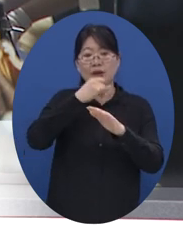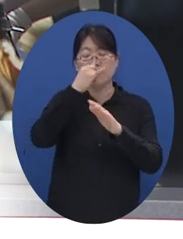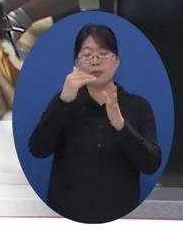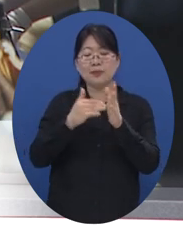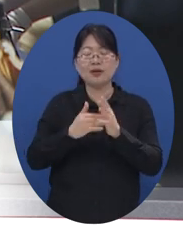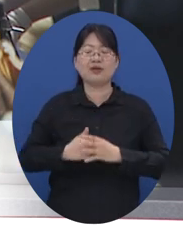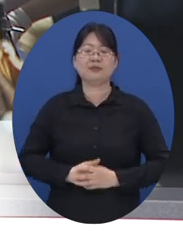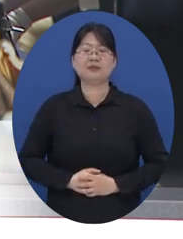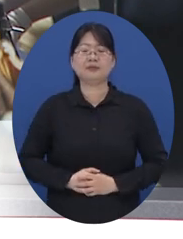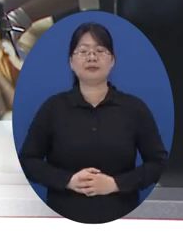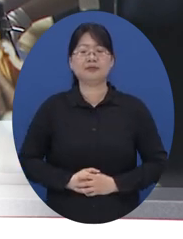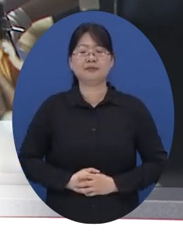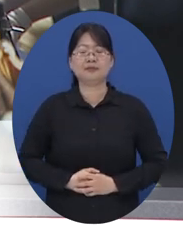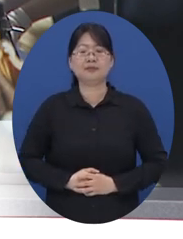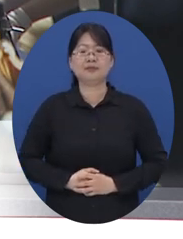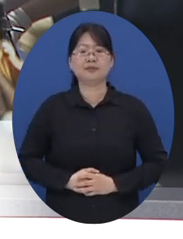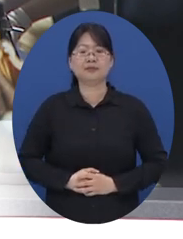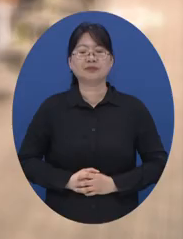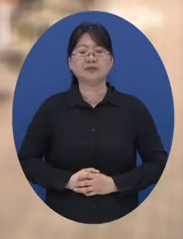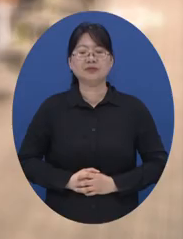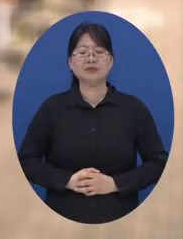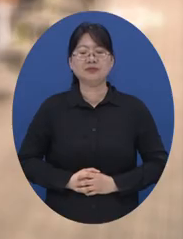얻었습니다. 최창순 기자입니다.